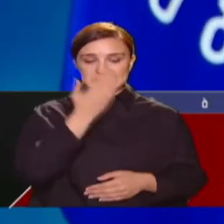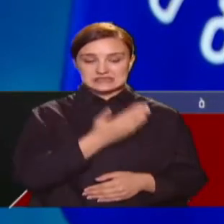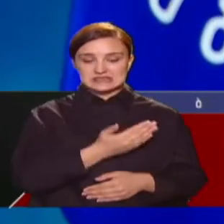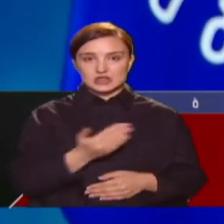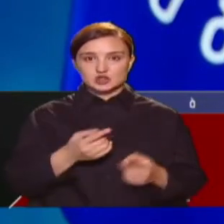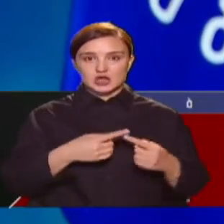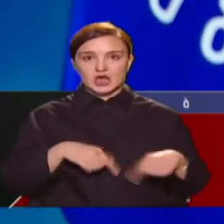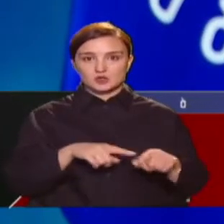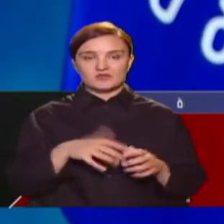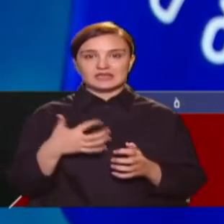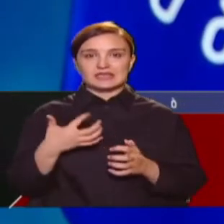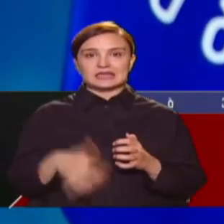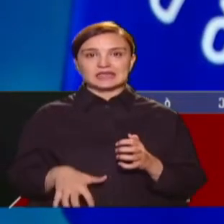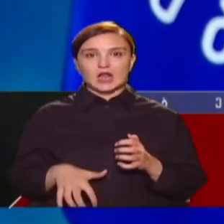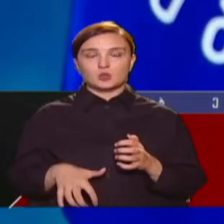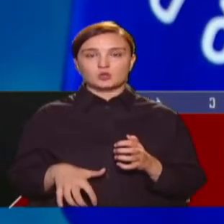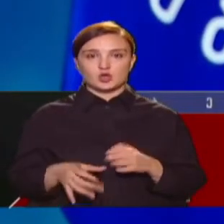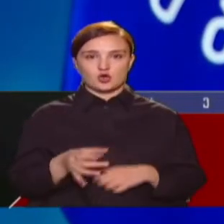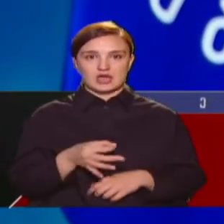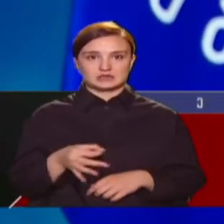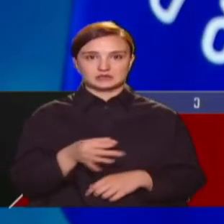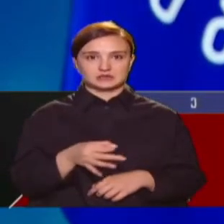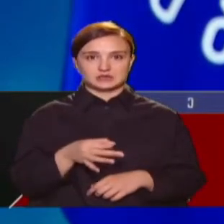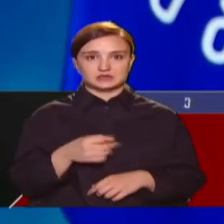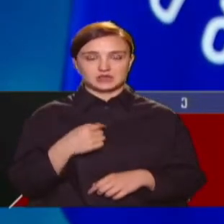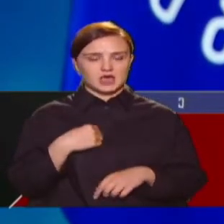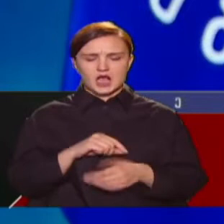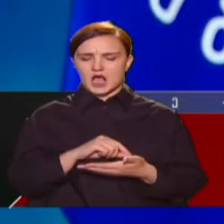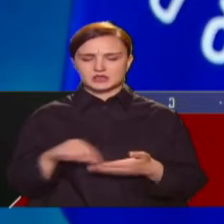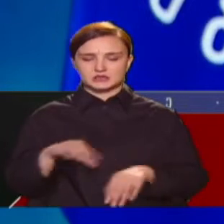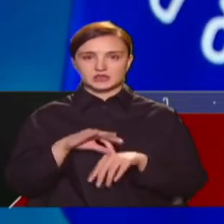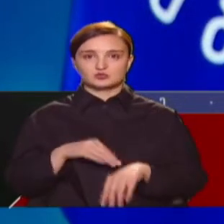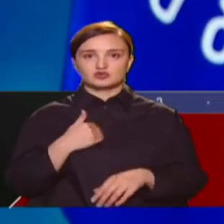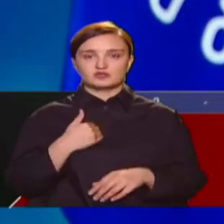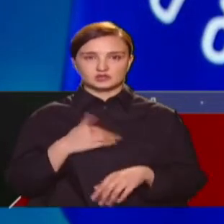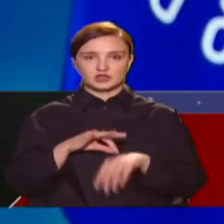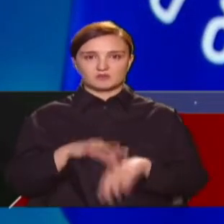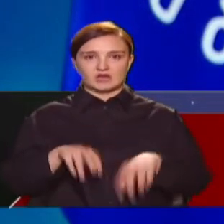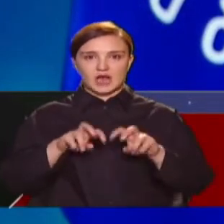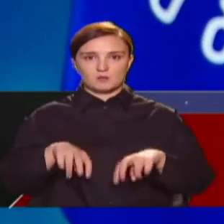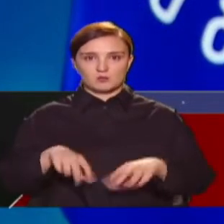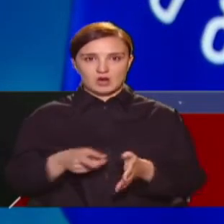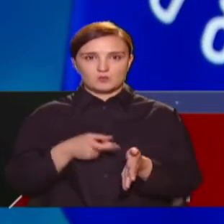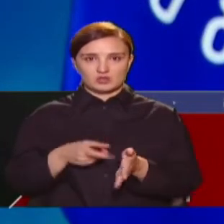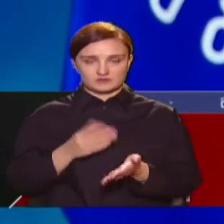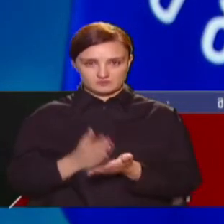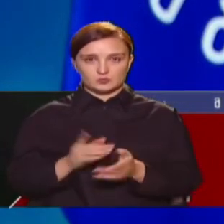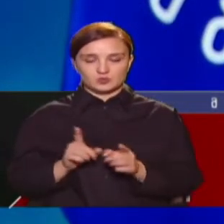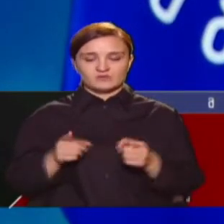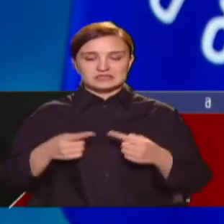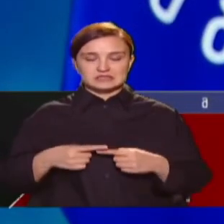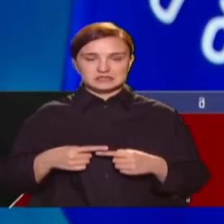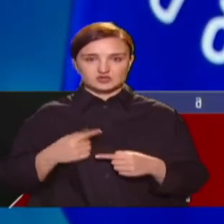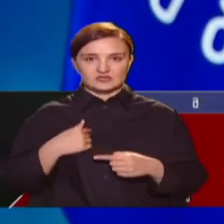ნეიტრალურმა ორგანიზაციებმა ხაზგასმით ვამბობ, ეს არის ჩვენი ჩატარებული გამოკითხვა, თუმცა ჩვენს გვაქვს ჩვენი საზოგადოებრივი აზრის